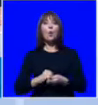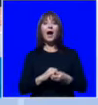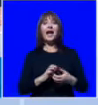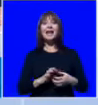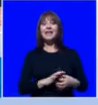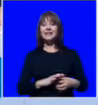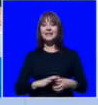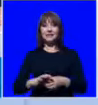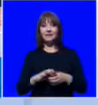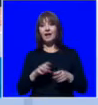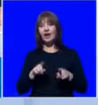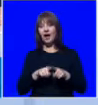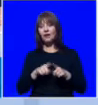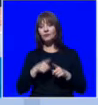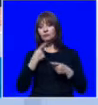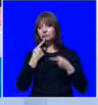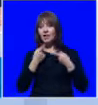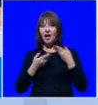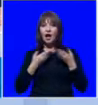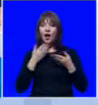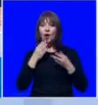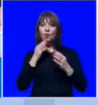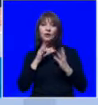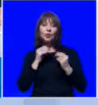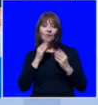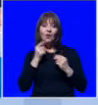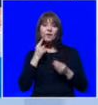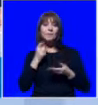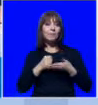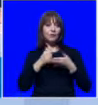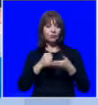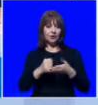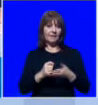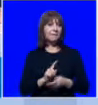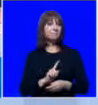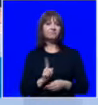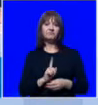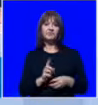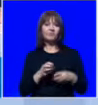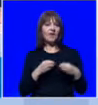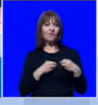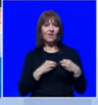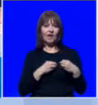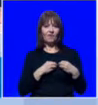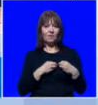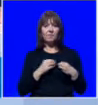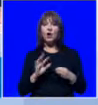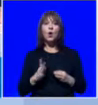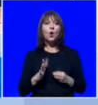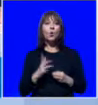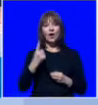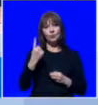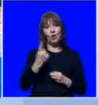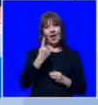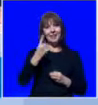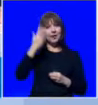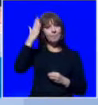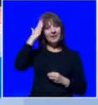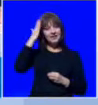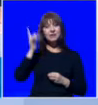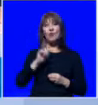и разговора за бюджета? Не вярвам, защото когато един министър не